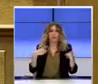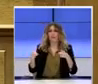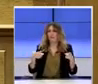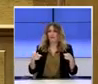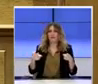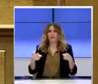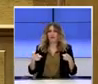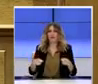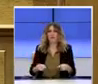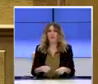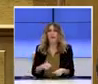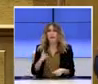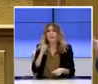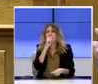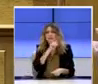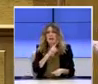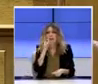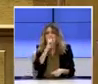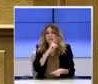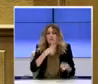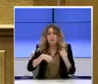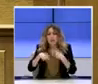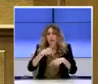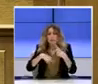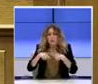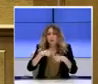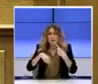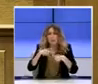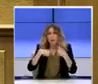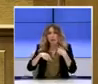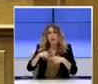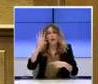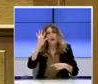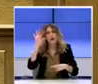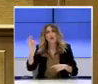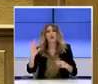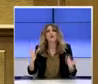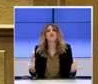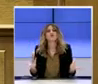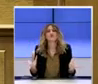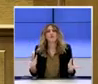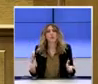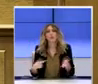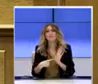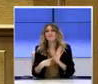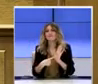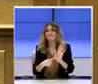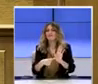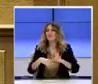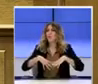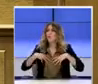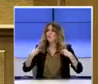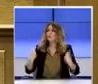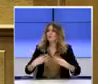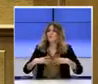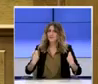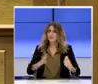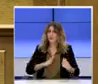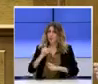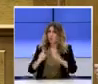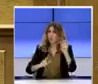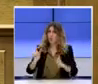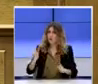ανικανότητα, τότε πώς θέλετε ο πολίτης να σας εμπιστευτεί? Δεν